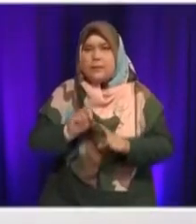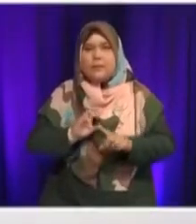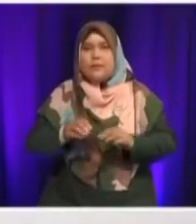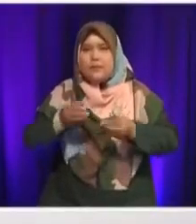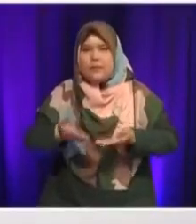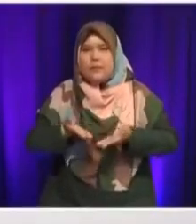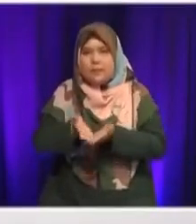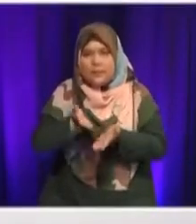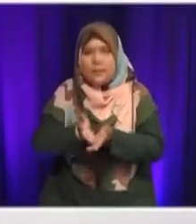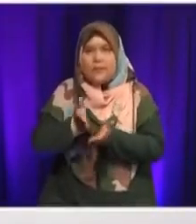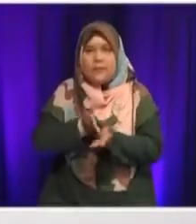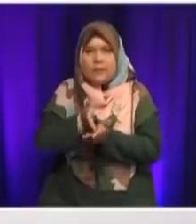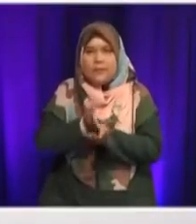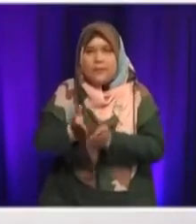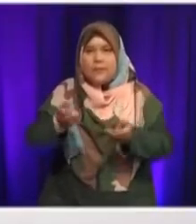Yesus